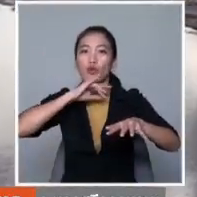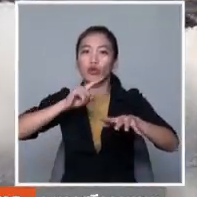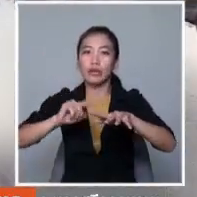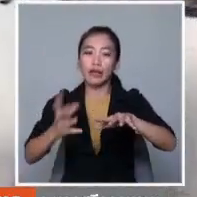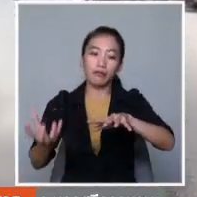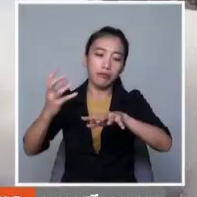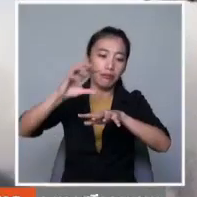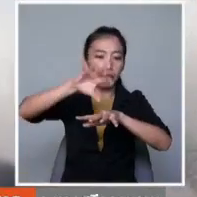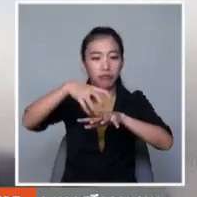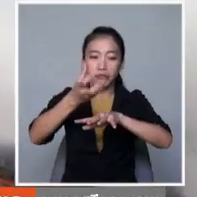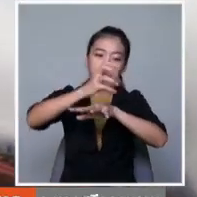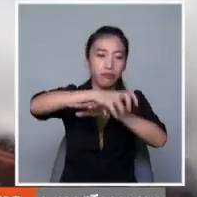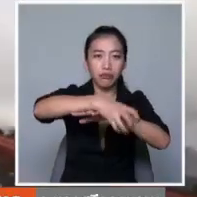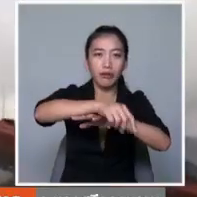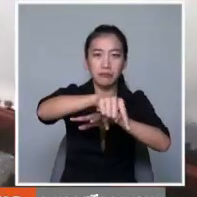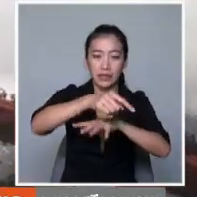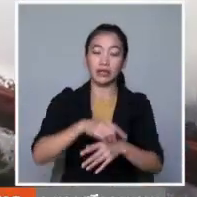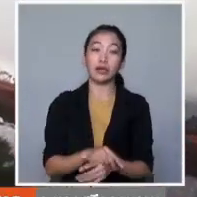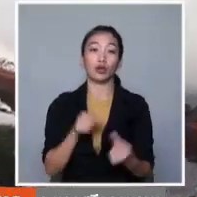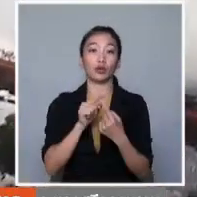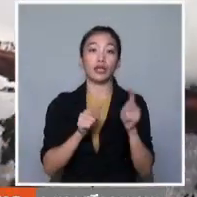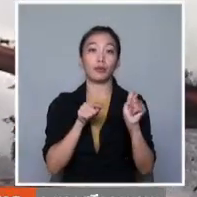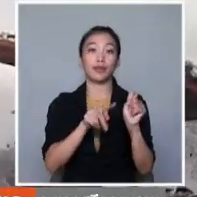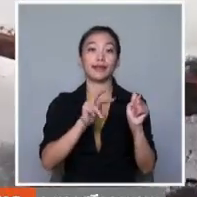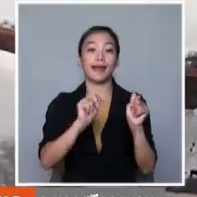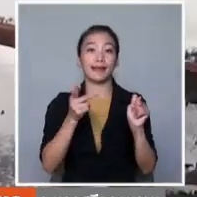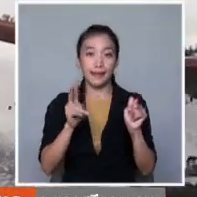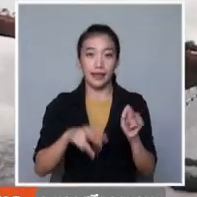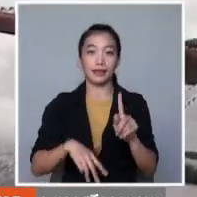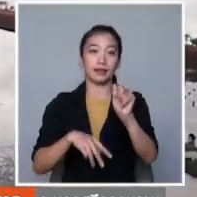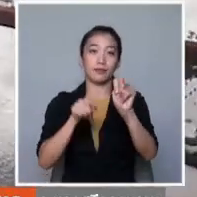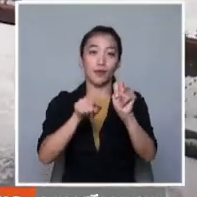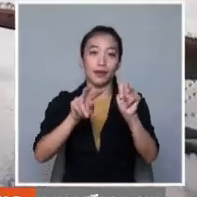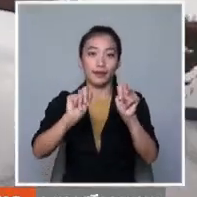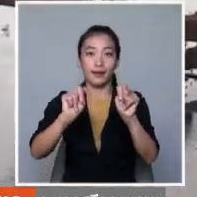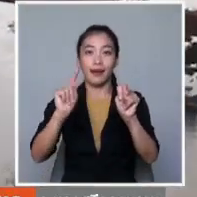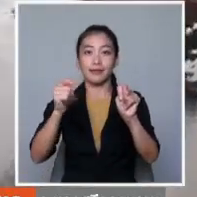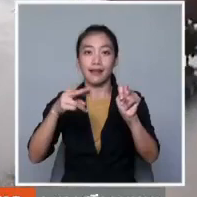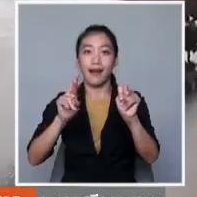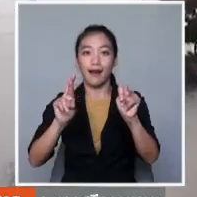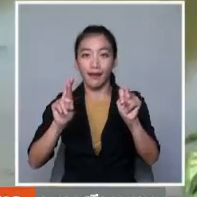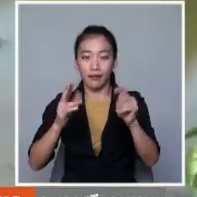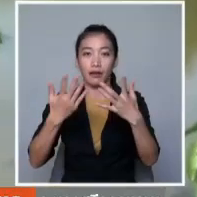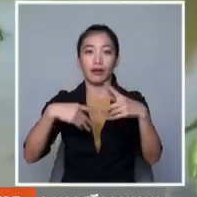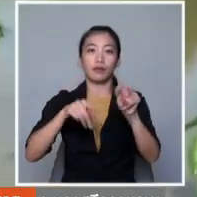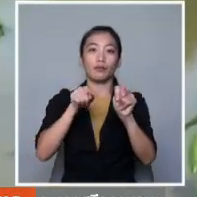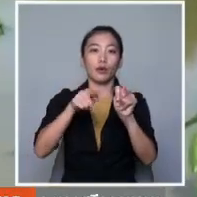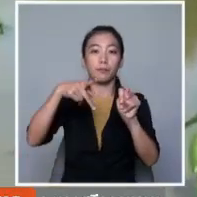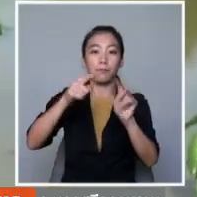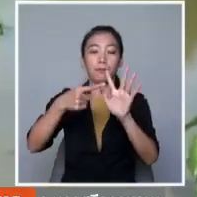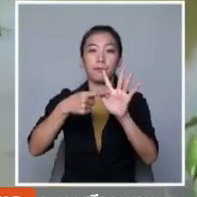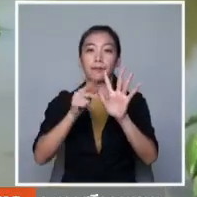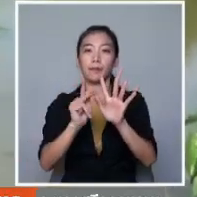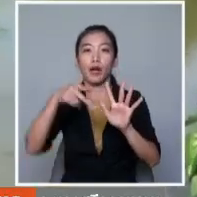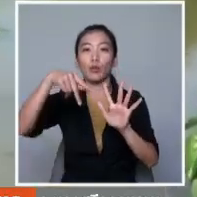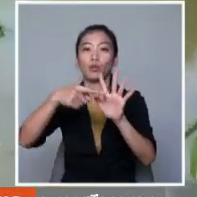ๆแห่งนี้เนี่ยประกอบไปด้วยพื้นที่ของตำบลนาเคียนตำบลนาทรายและตำบลปากพูนอำเภอเมืองนครศรีธรรมราชแล้ว